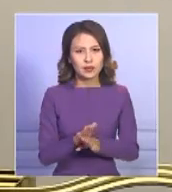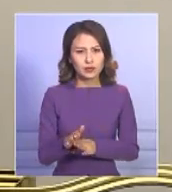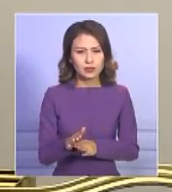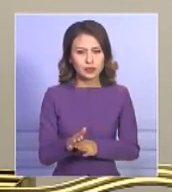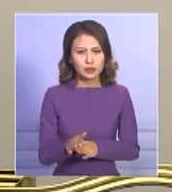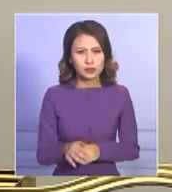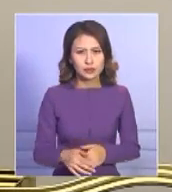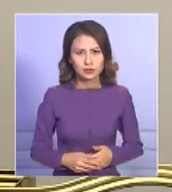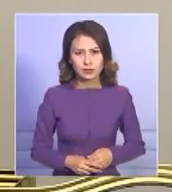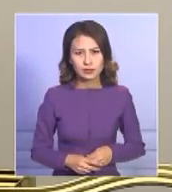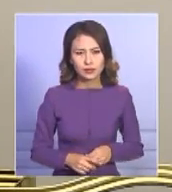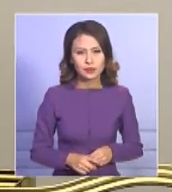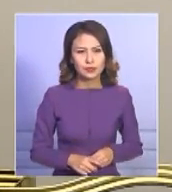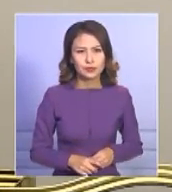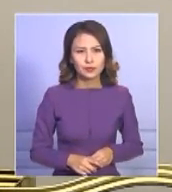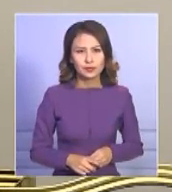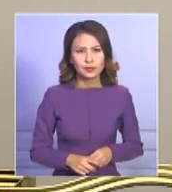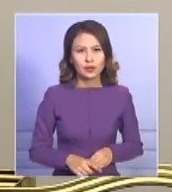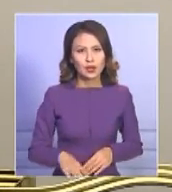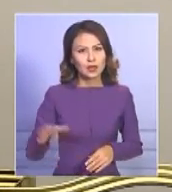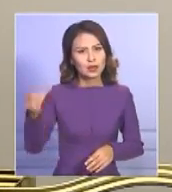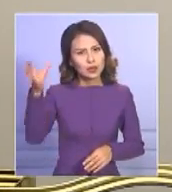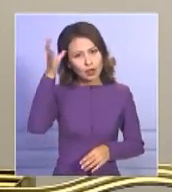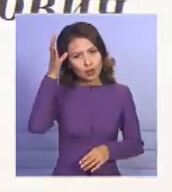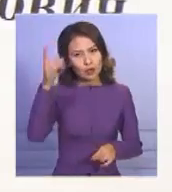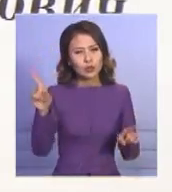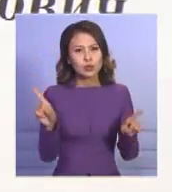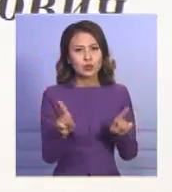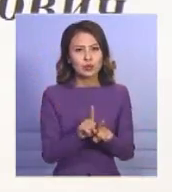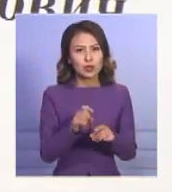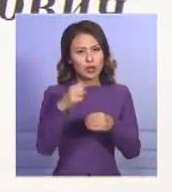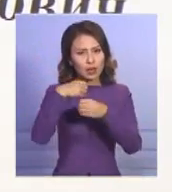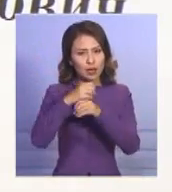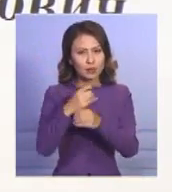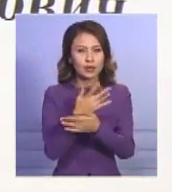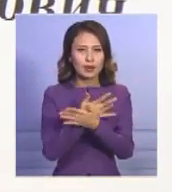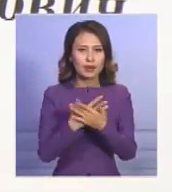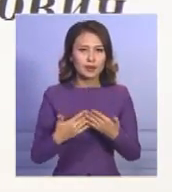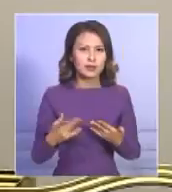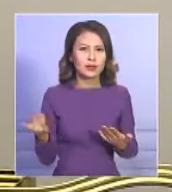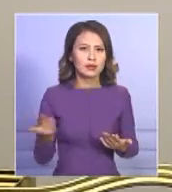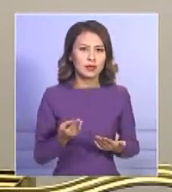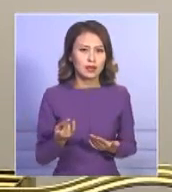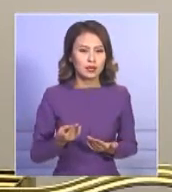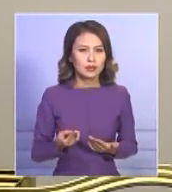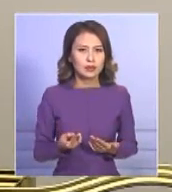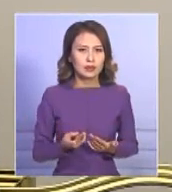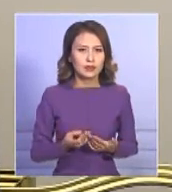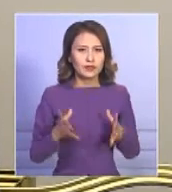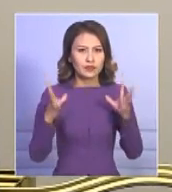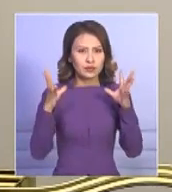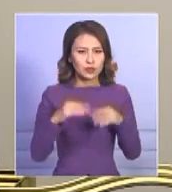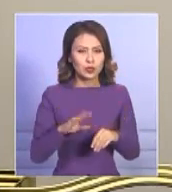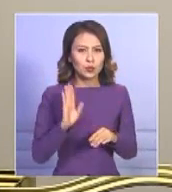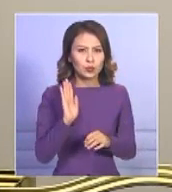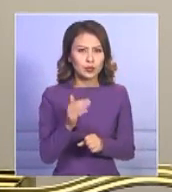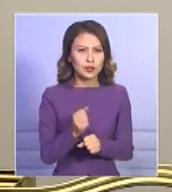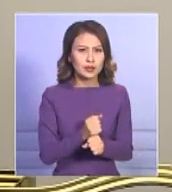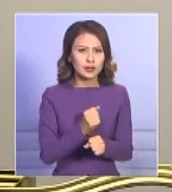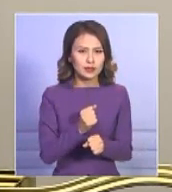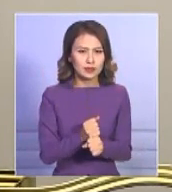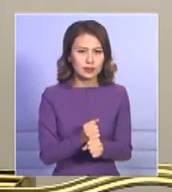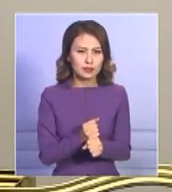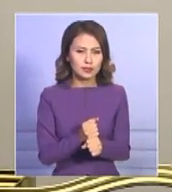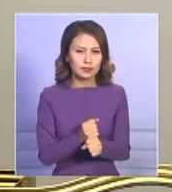жағынан. Наука дейміз ғой, сол жағынан лабораториялар керек. Біздің жаңа айтқан конструкцияларымызды бұларда жасаймыз, бұл кісілер жасаймыз